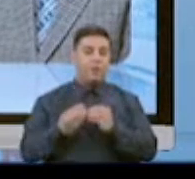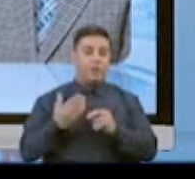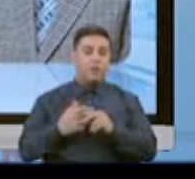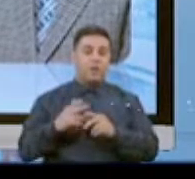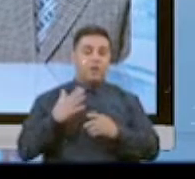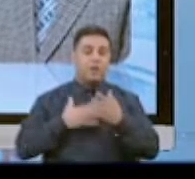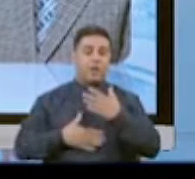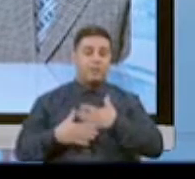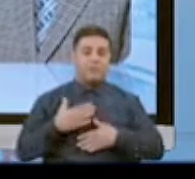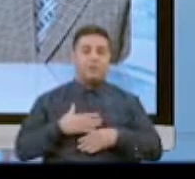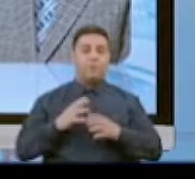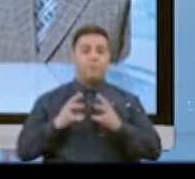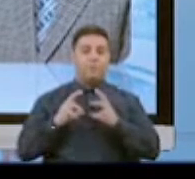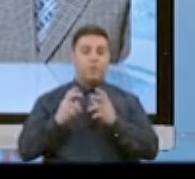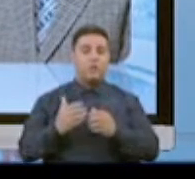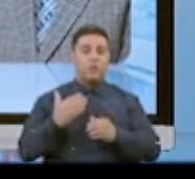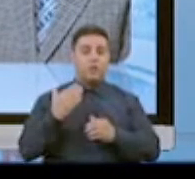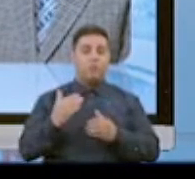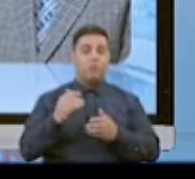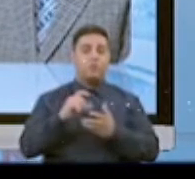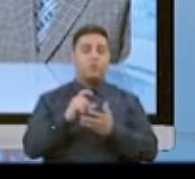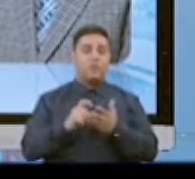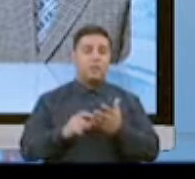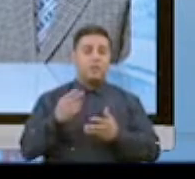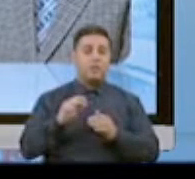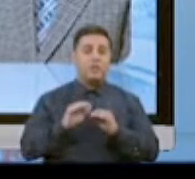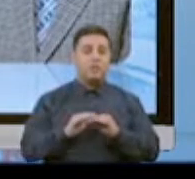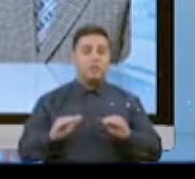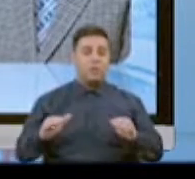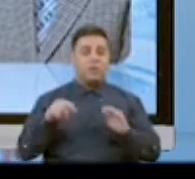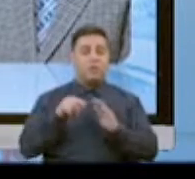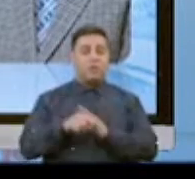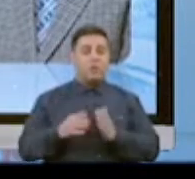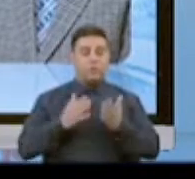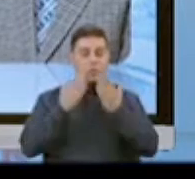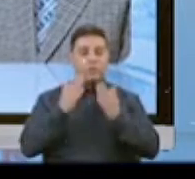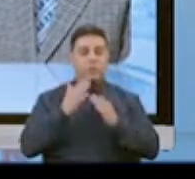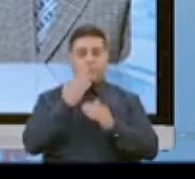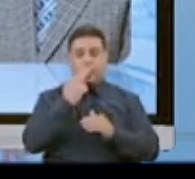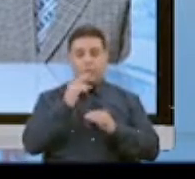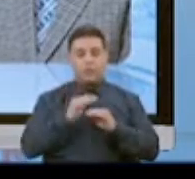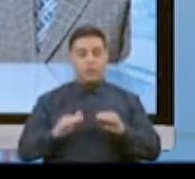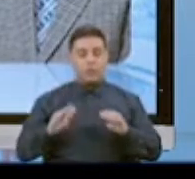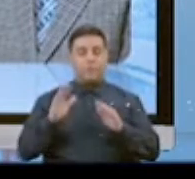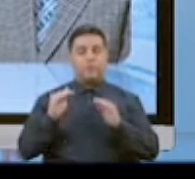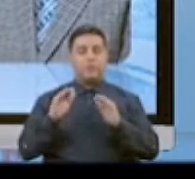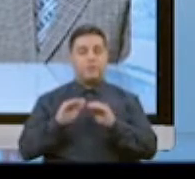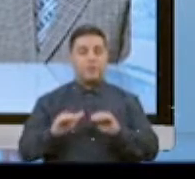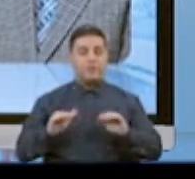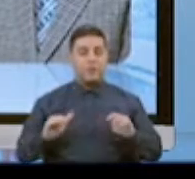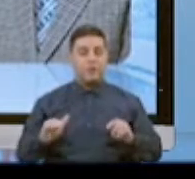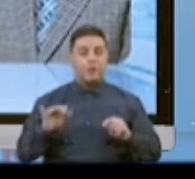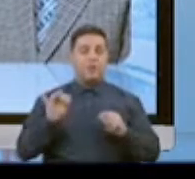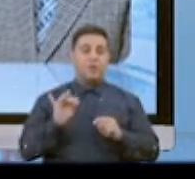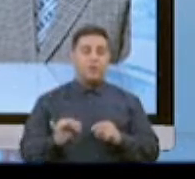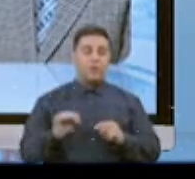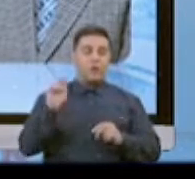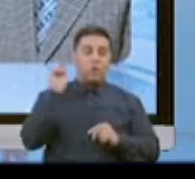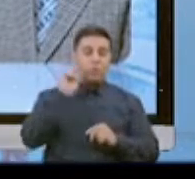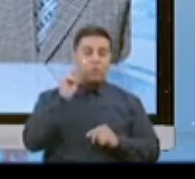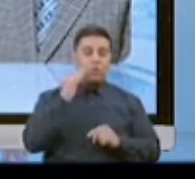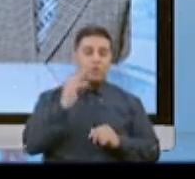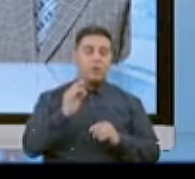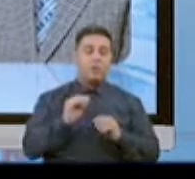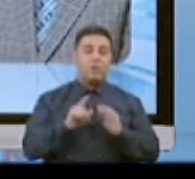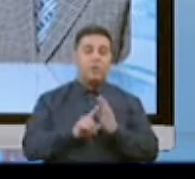удивительный и радостный мир. Его стихи для детей с упоением читают малыши в детских садах, ребятишки, обучающиеся